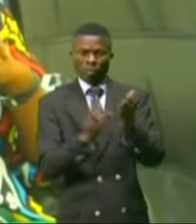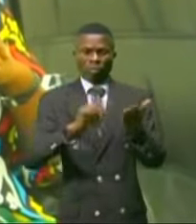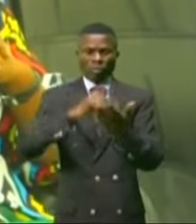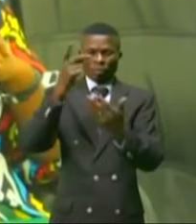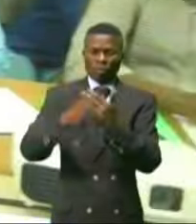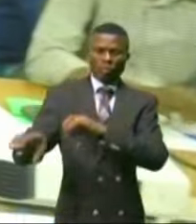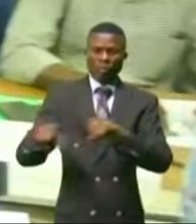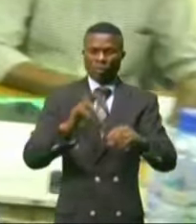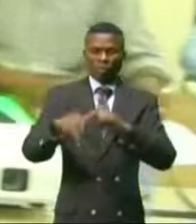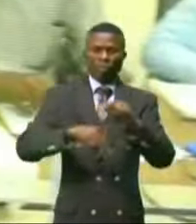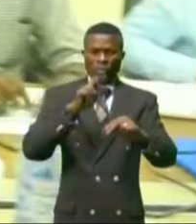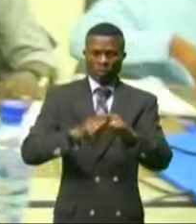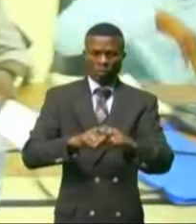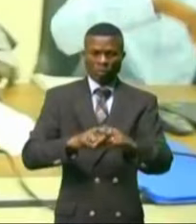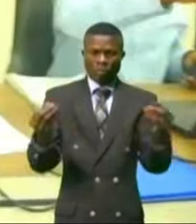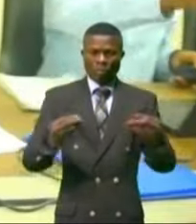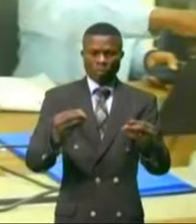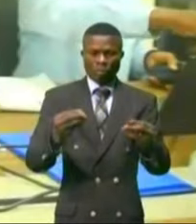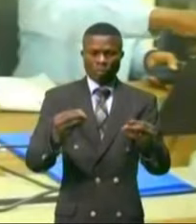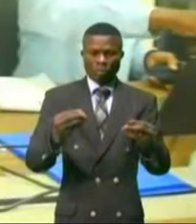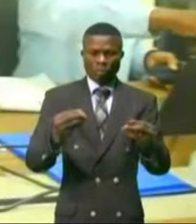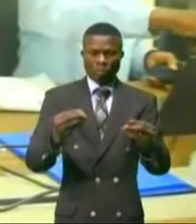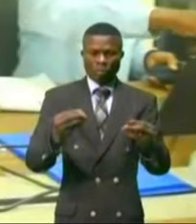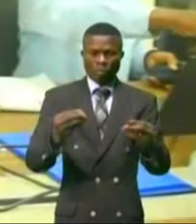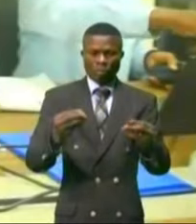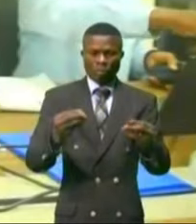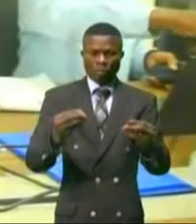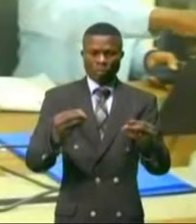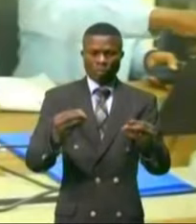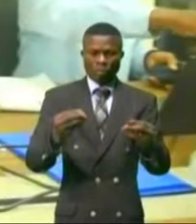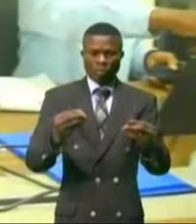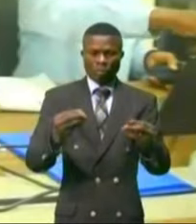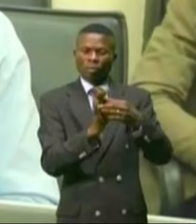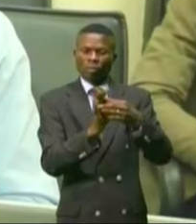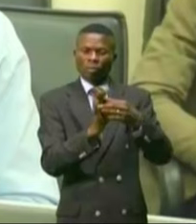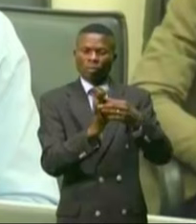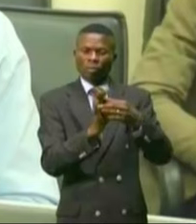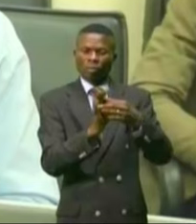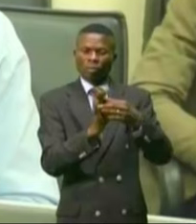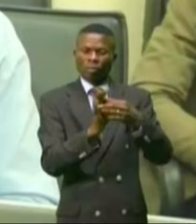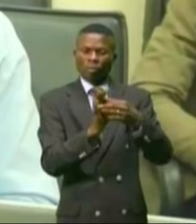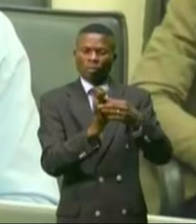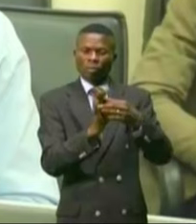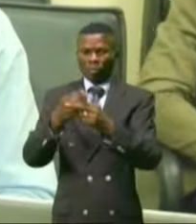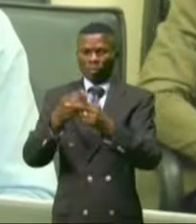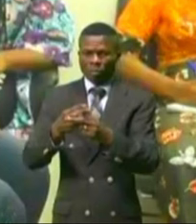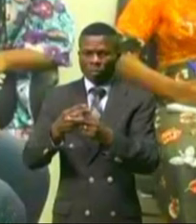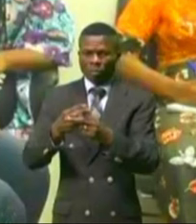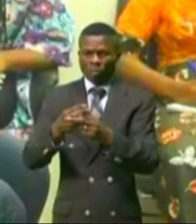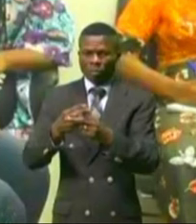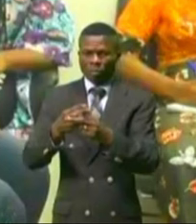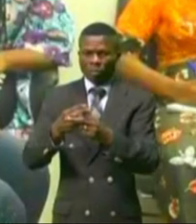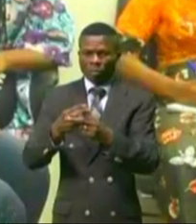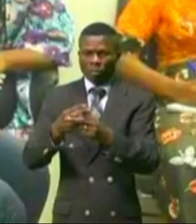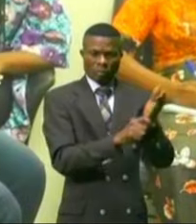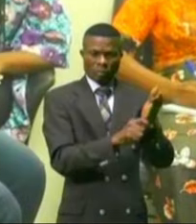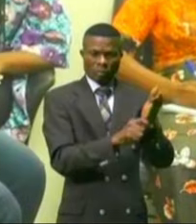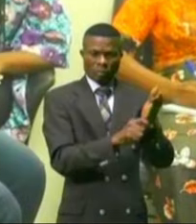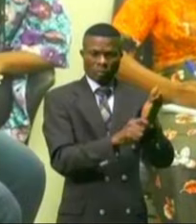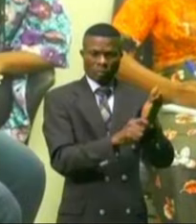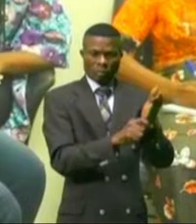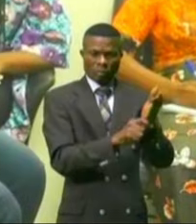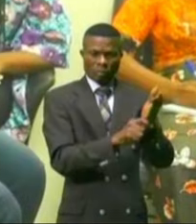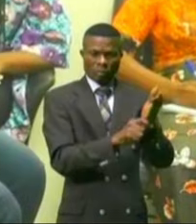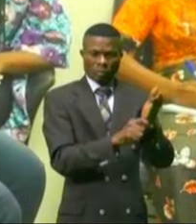d'action nationale afin de mettre sur pied un cadre de collaboration entre les surveillances, l'équipe technique Task Force